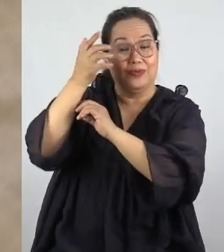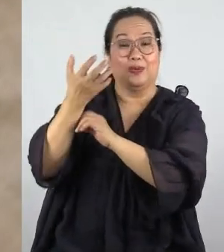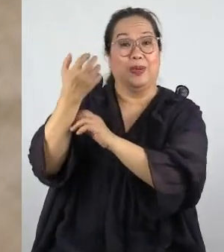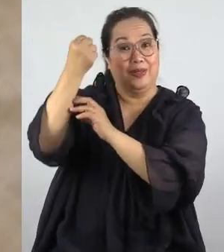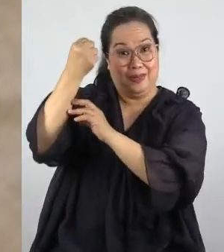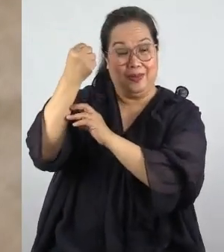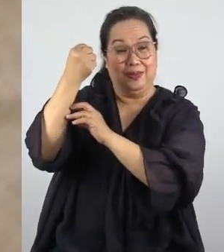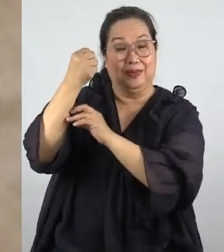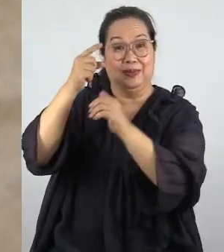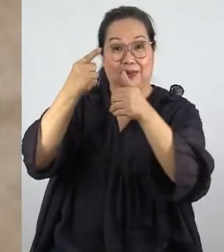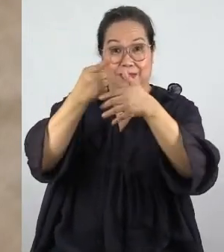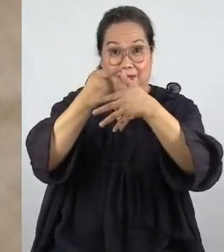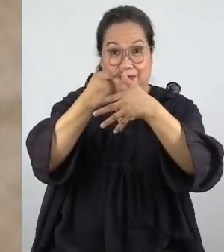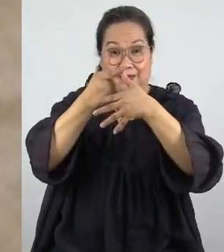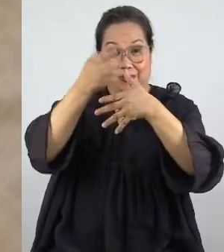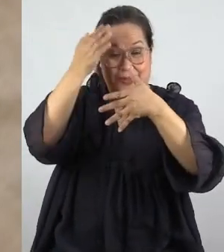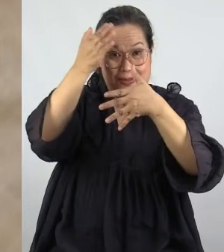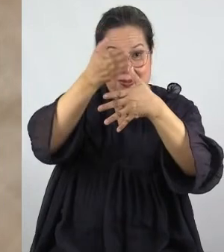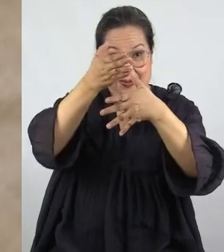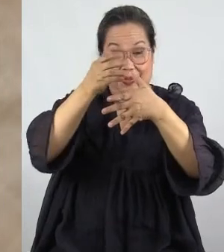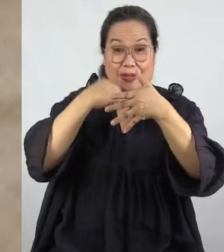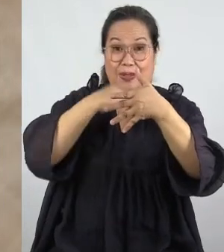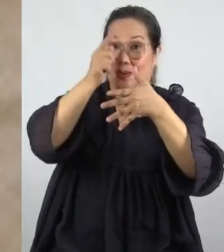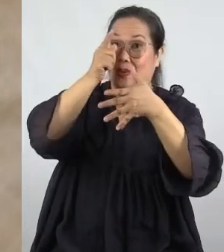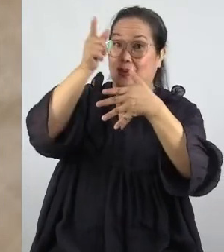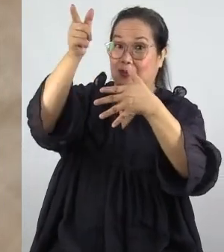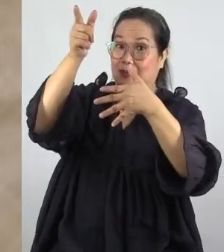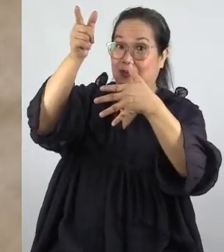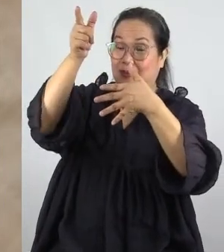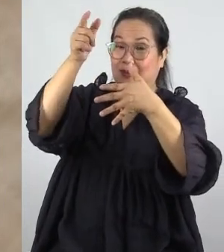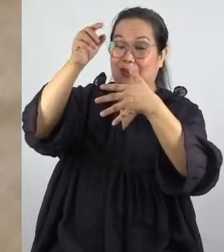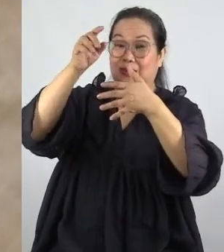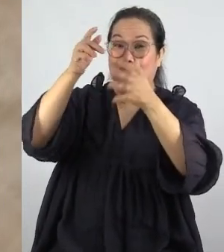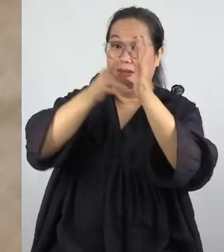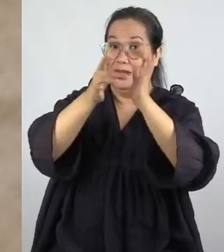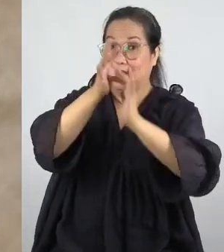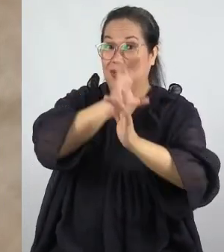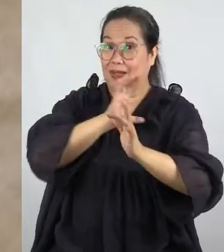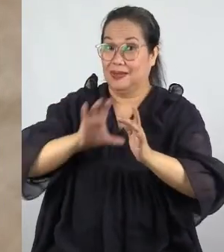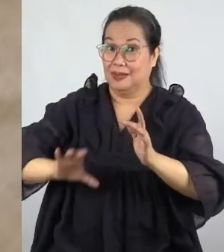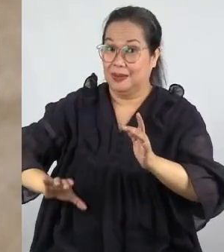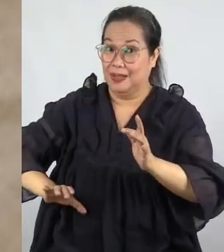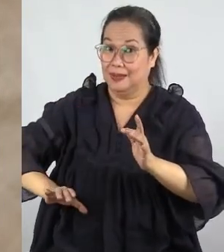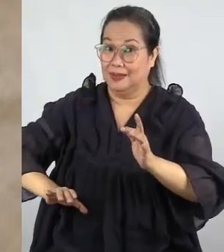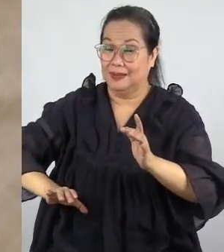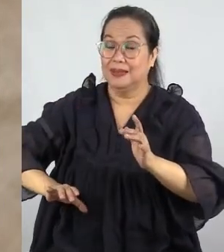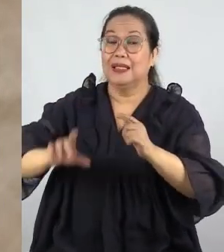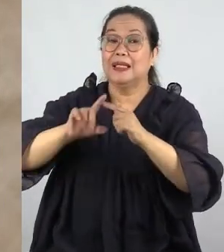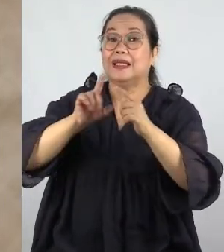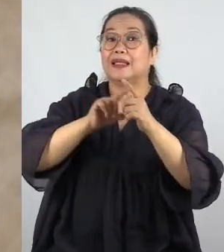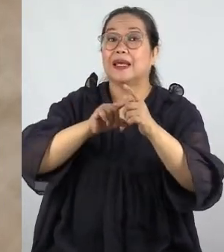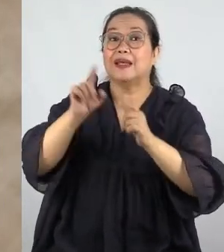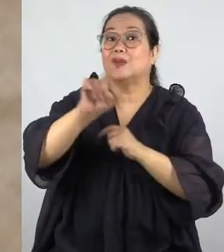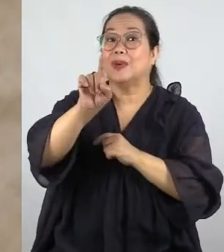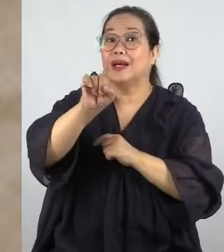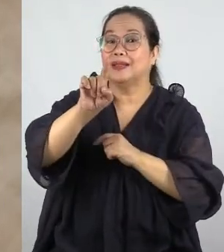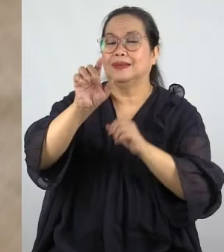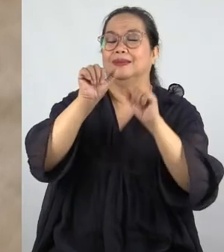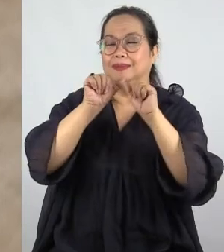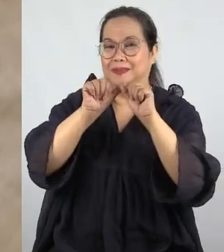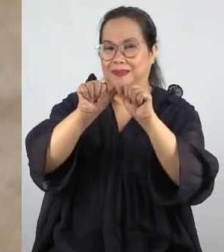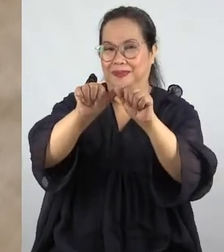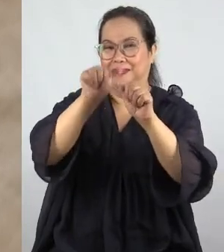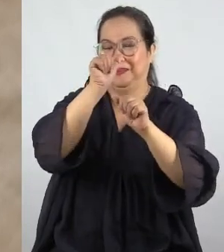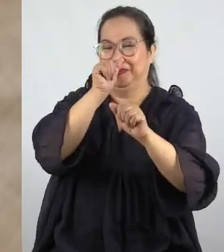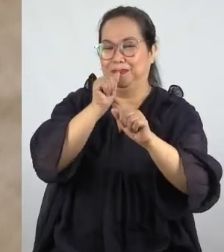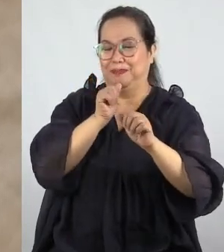una, ituon ang ating paningin kay Kristo Jesus. Tapos, itaguyod ang